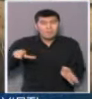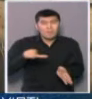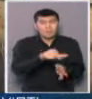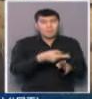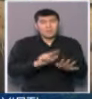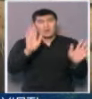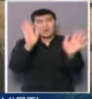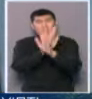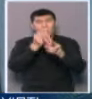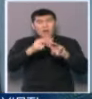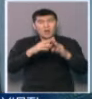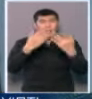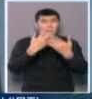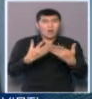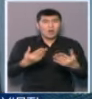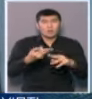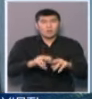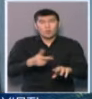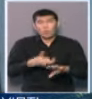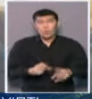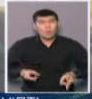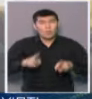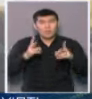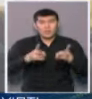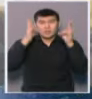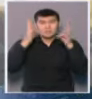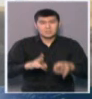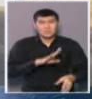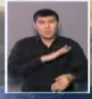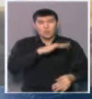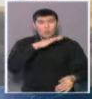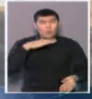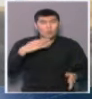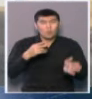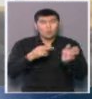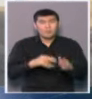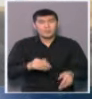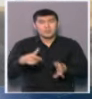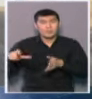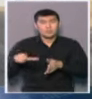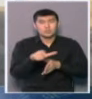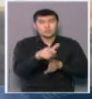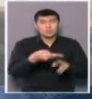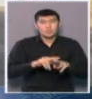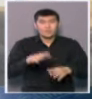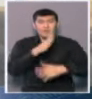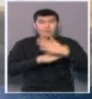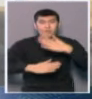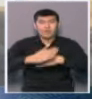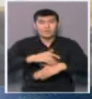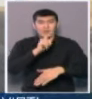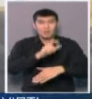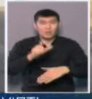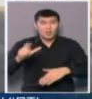ауа райының қолайсыз күндері оқыс оқиғалар жиі болады. Көп жерлерде бұндай перрондар мүгедек